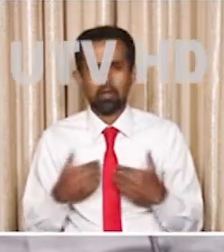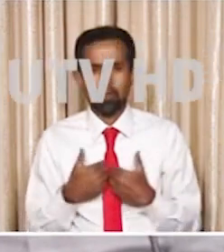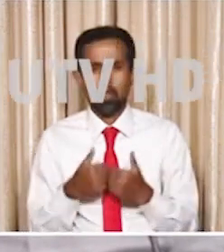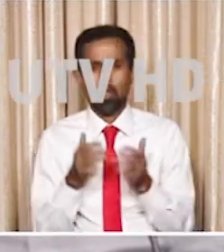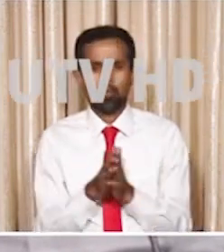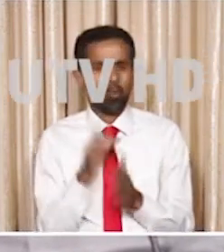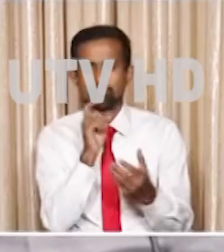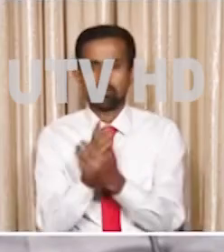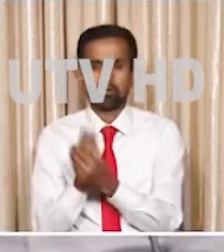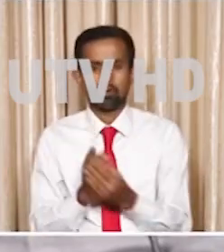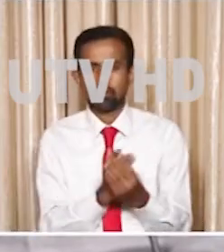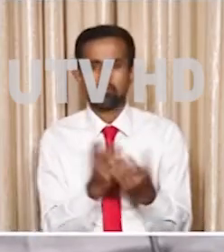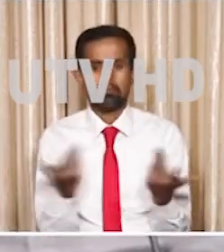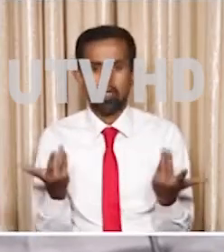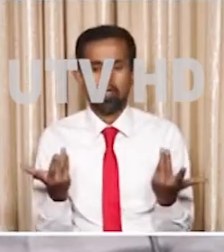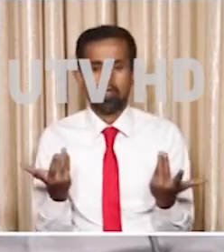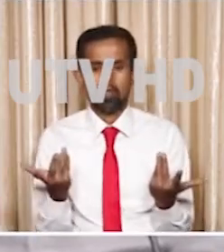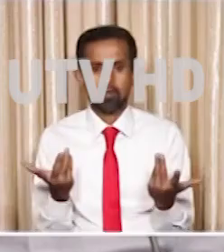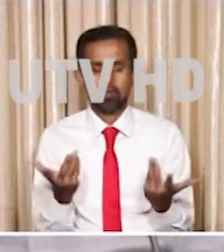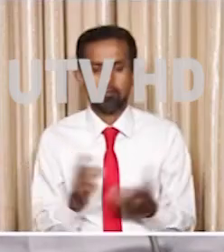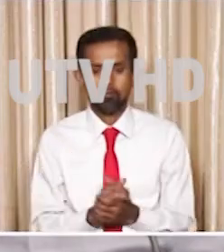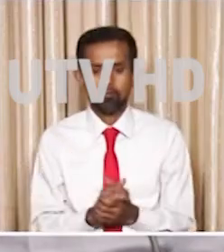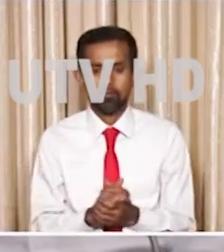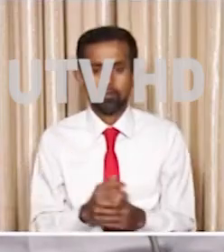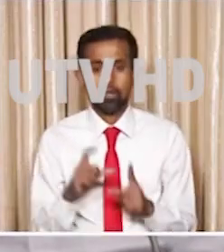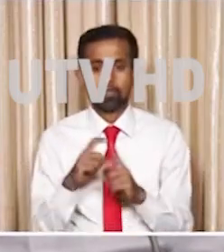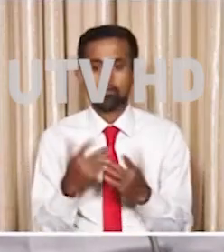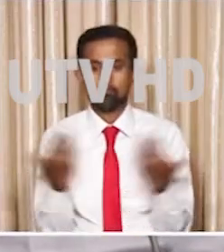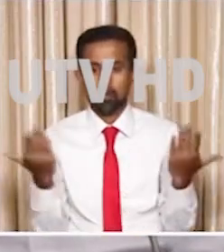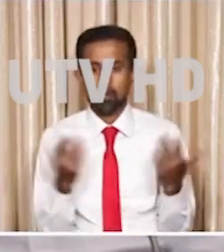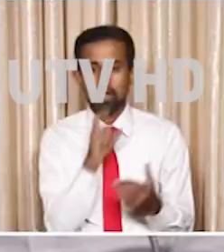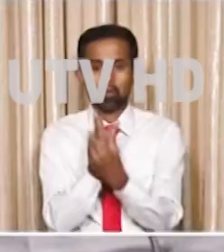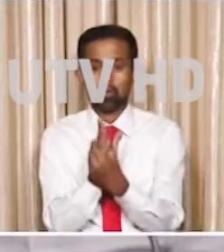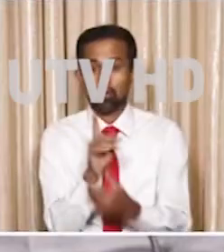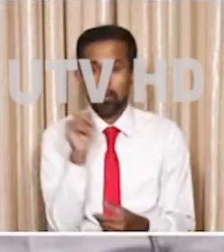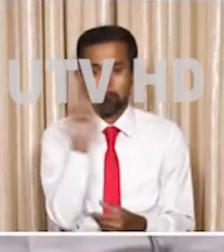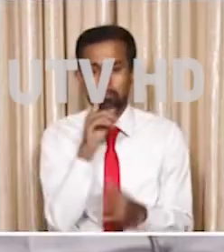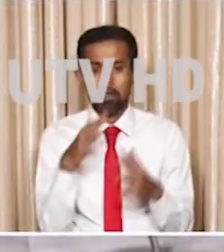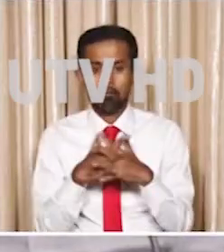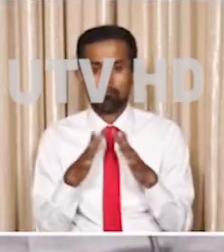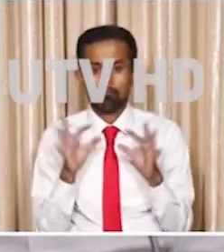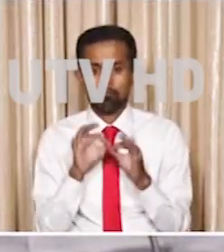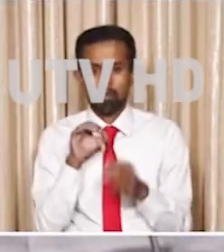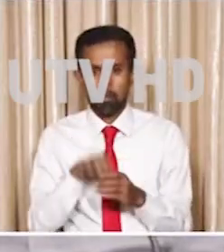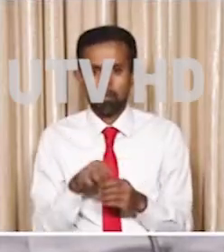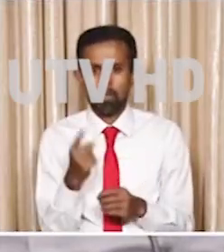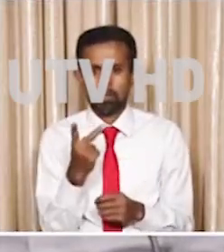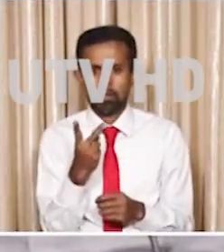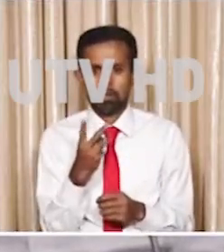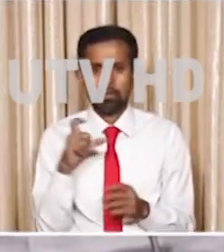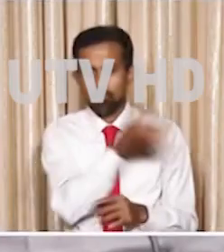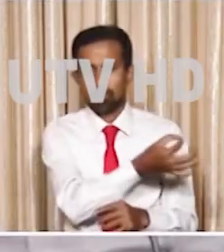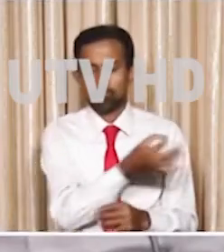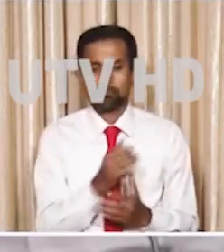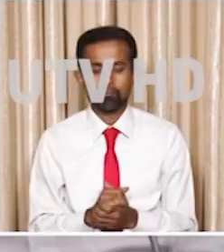එකම හොය හැම එකටම නඩු දාන්නත් හැම එකටම නඩු දාන්නත් බැ මේ සම්බන්ධව අපි දිවයිනට නඩු දානවා ඊට අමතරව මේක මුලින්ම වෙබ් එකක පළ කරමු වෙබ් කීපයට අපි CID එකට